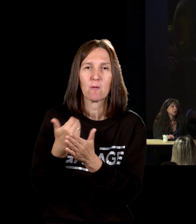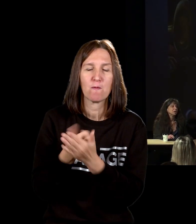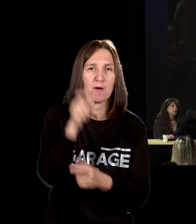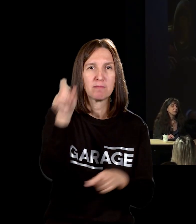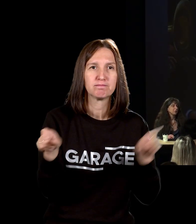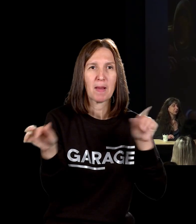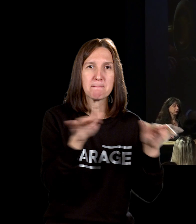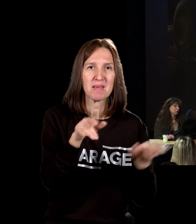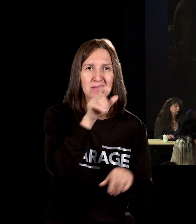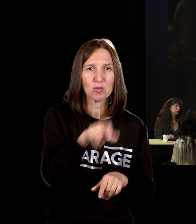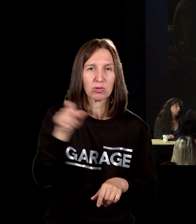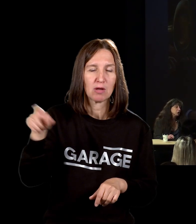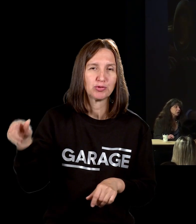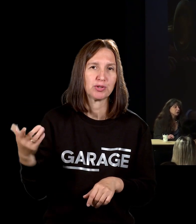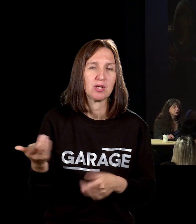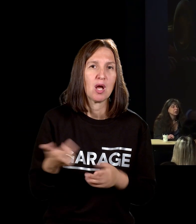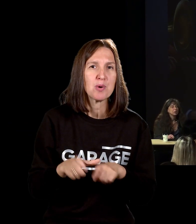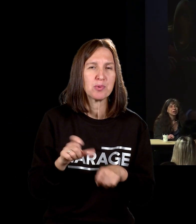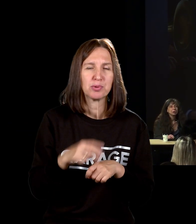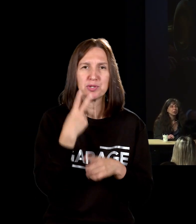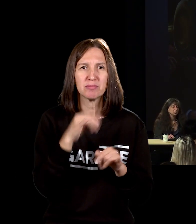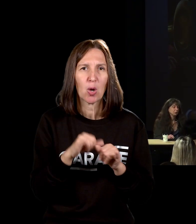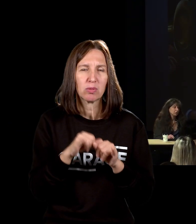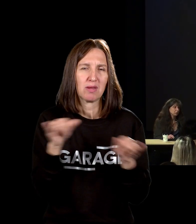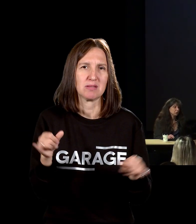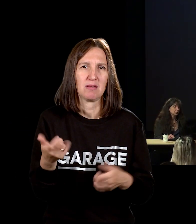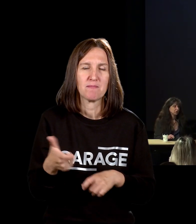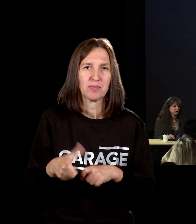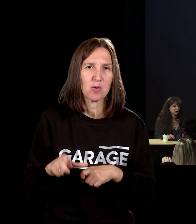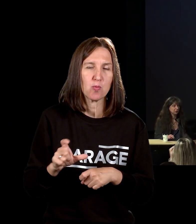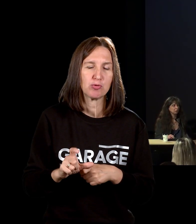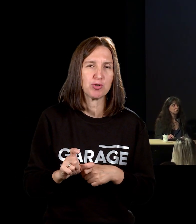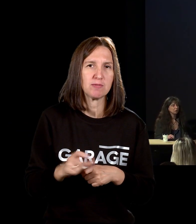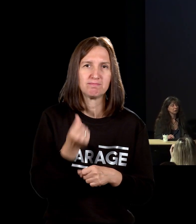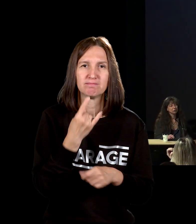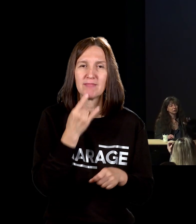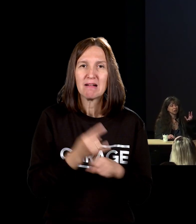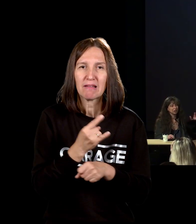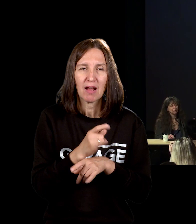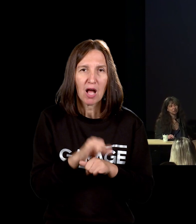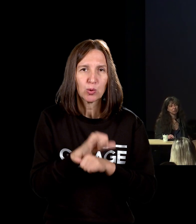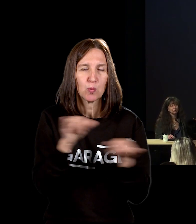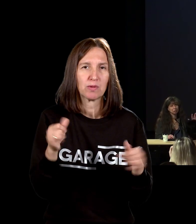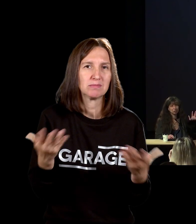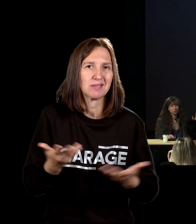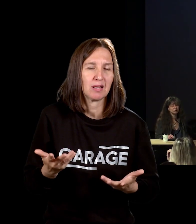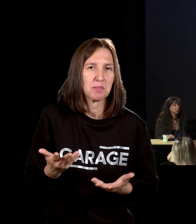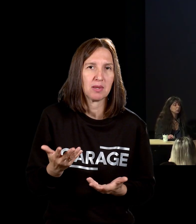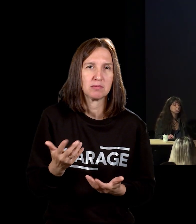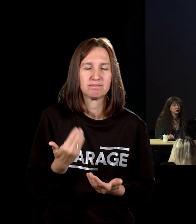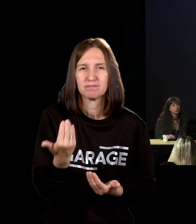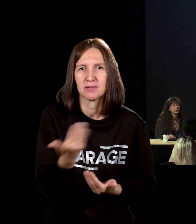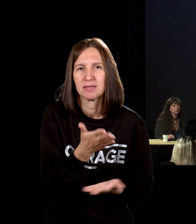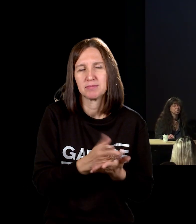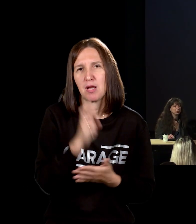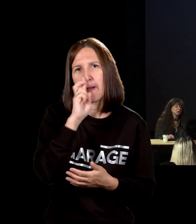и новые, очень гротескных, да, очень как бы, карикатурных, с какими-то там,